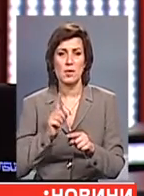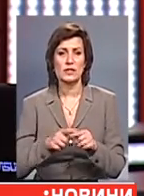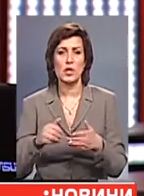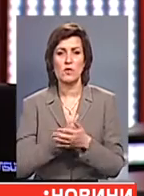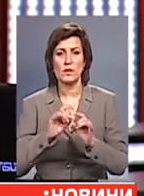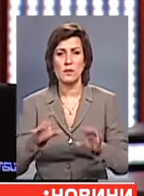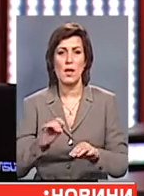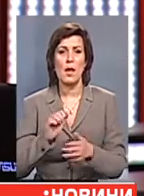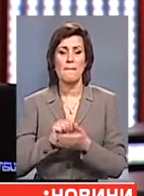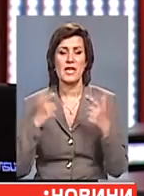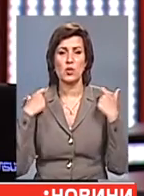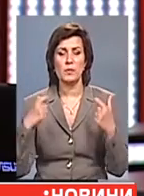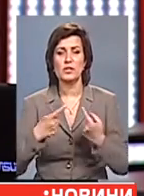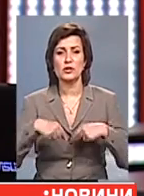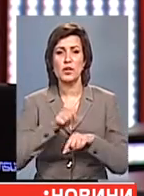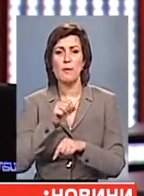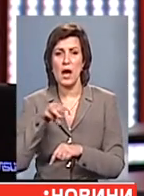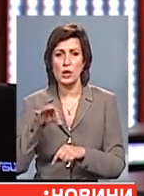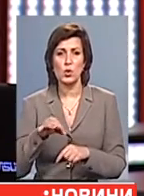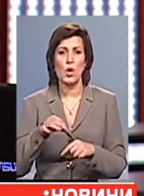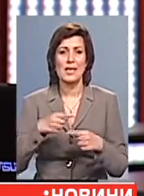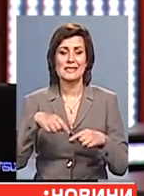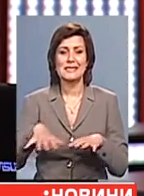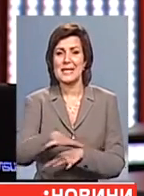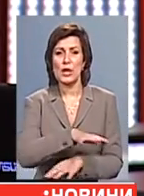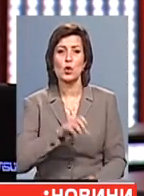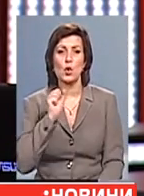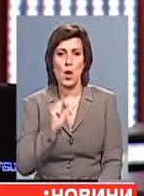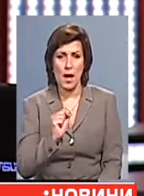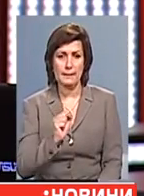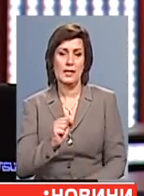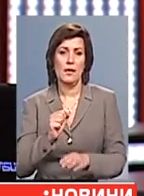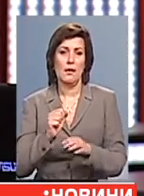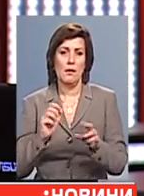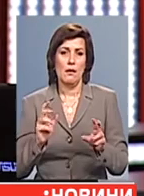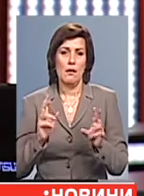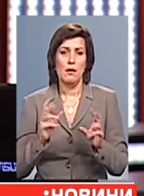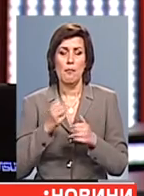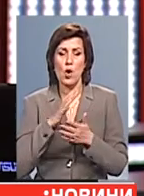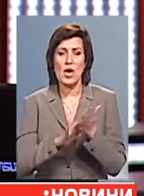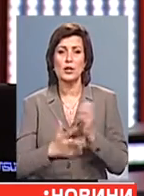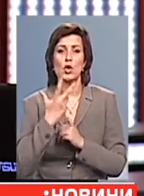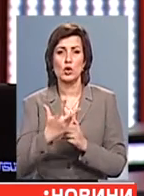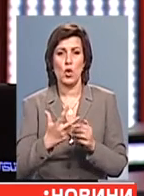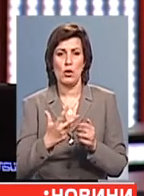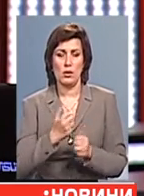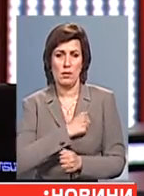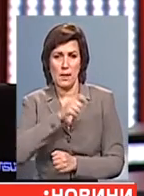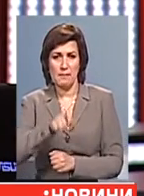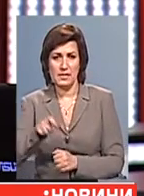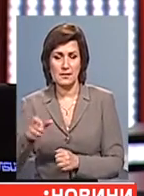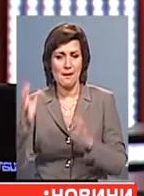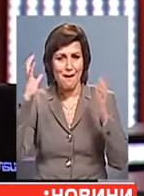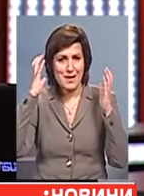розказав пресофіцер штабу АТО в секторі А Руслан Ткачук. За його даними, у Щасті поранено трьох бійців 92-ї бригади –